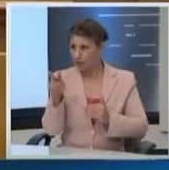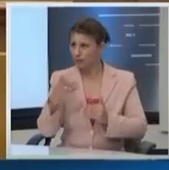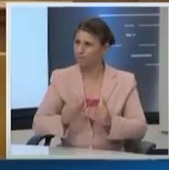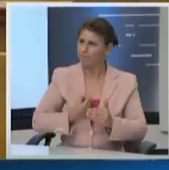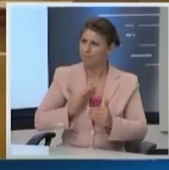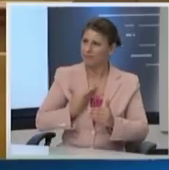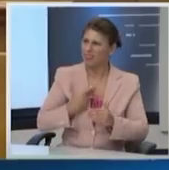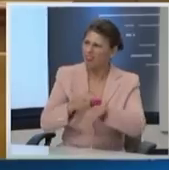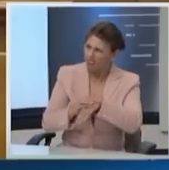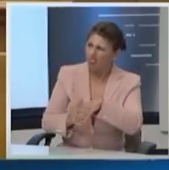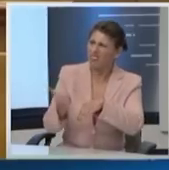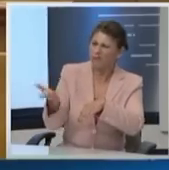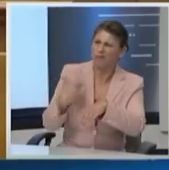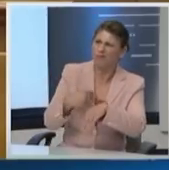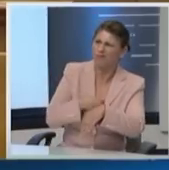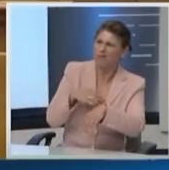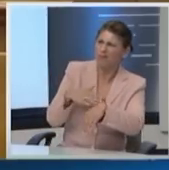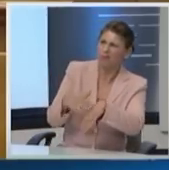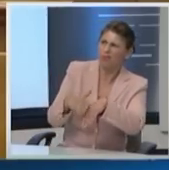να αισθάνεται και συμπόνια.